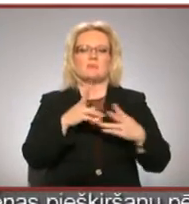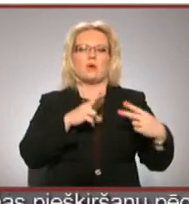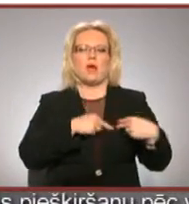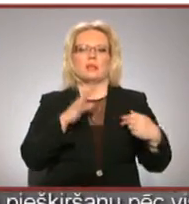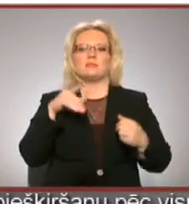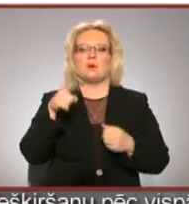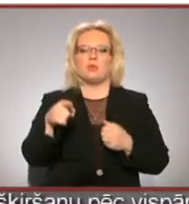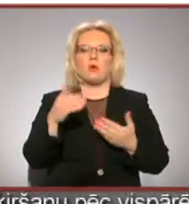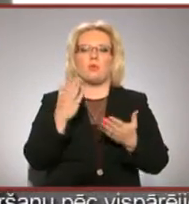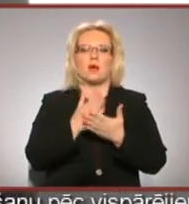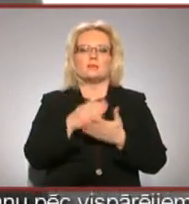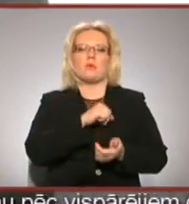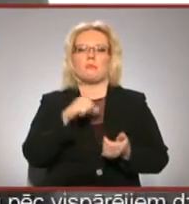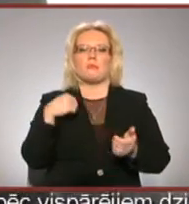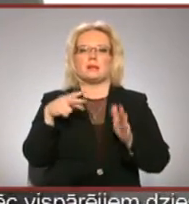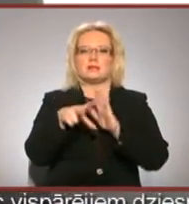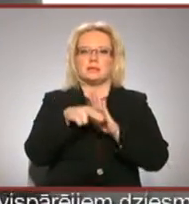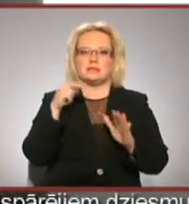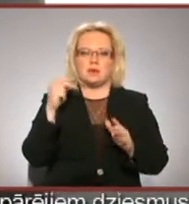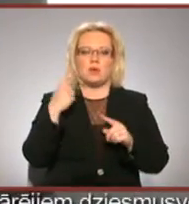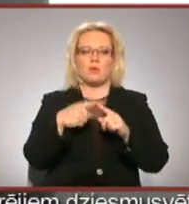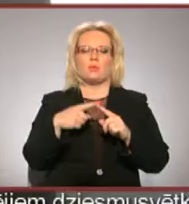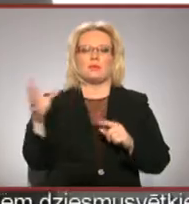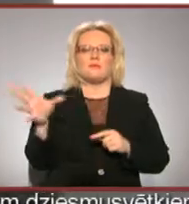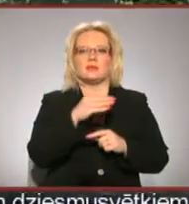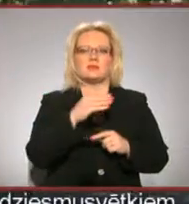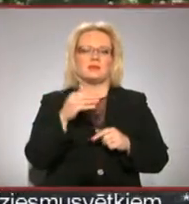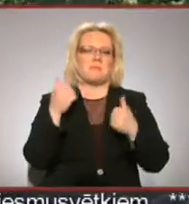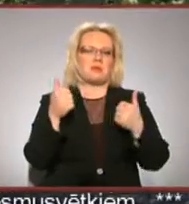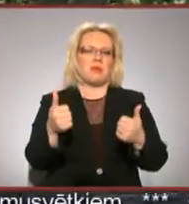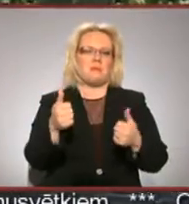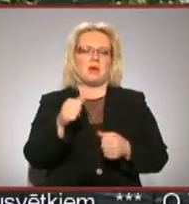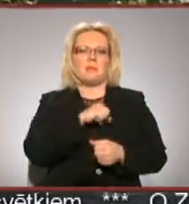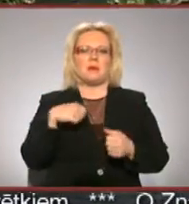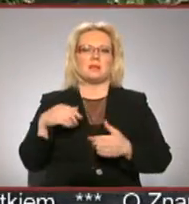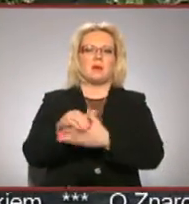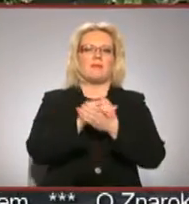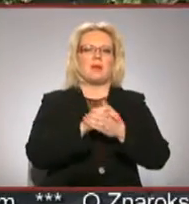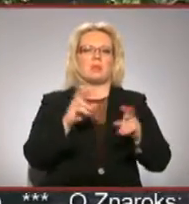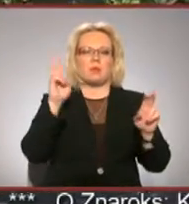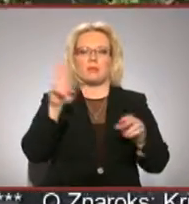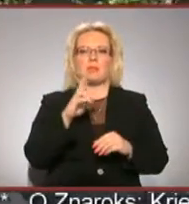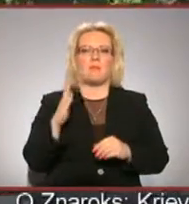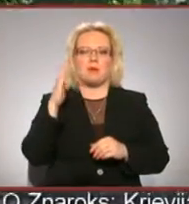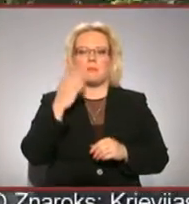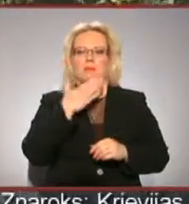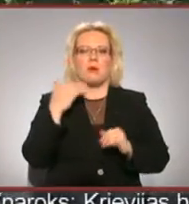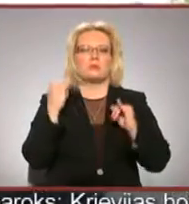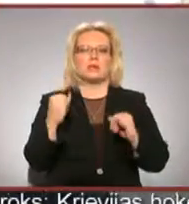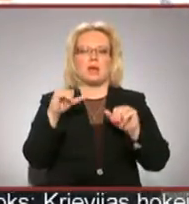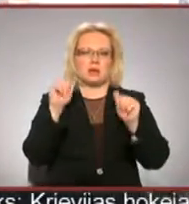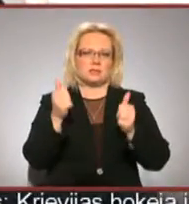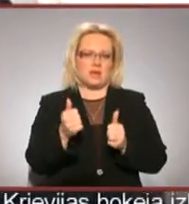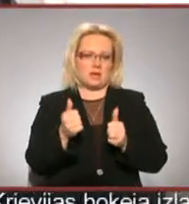to, ko es esmu pats izvēlējies. Jā. Un viss ir baigi labi. Pats par vienotību nebalsoju, bet... Nav tas sliktākais